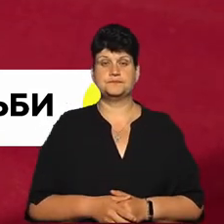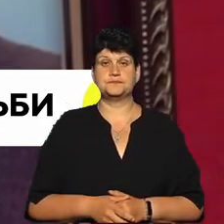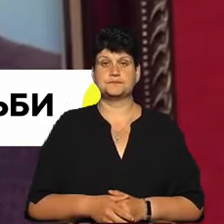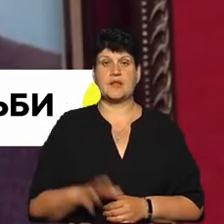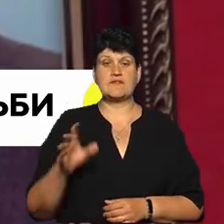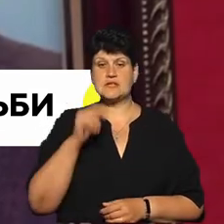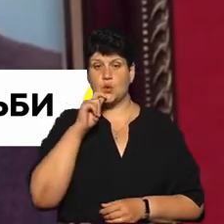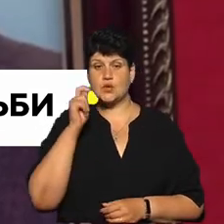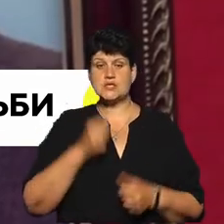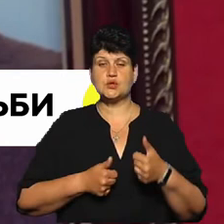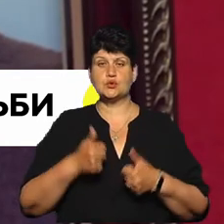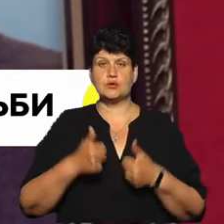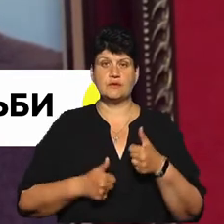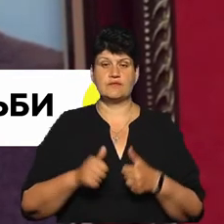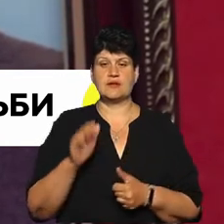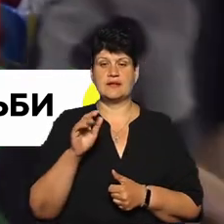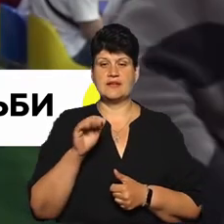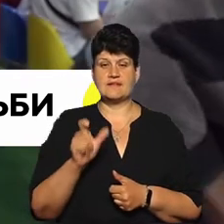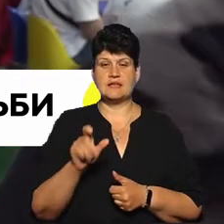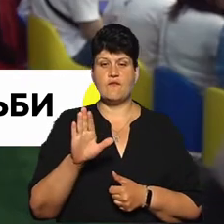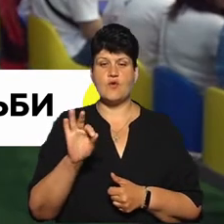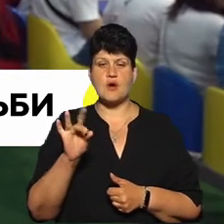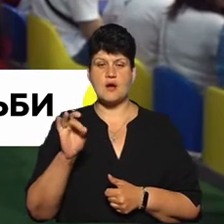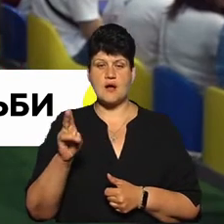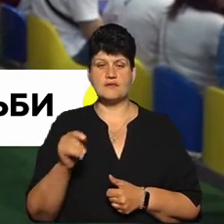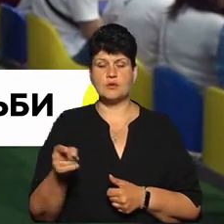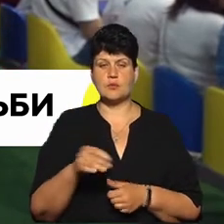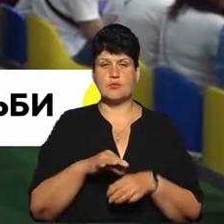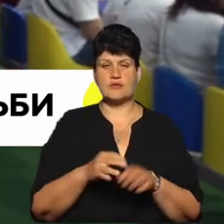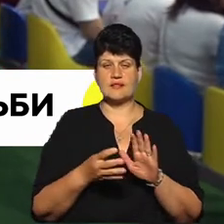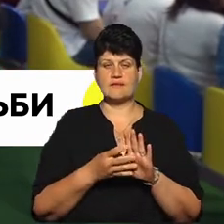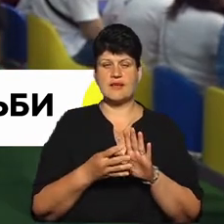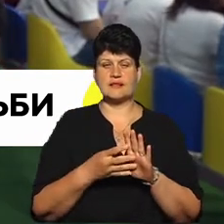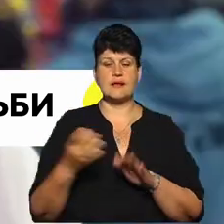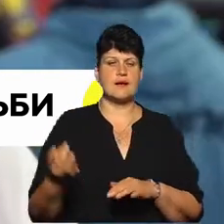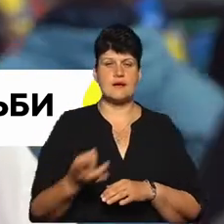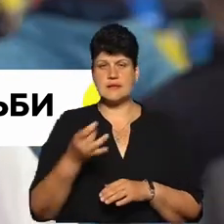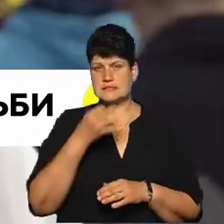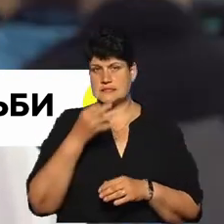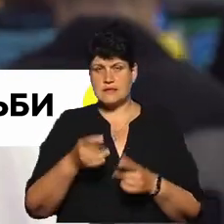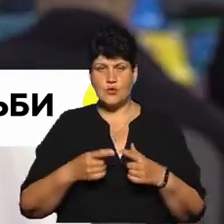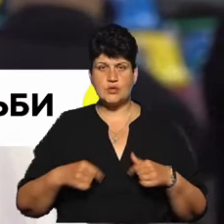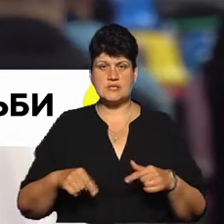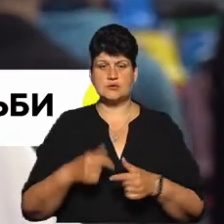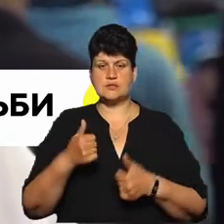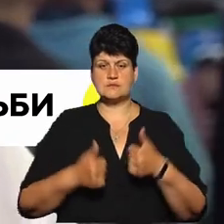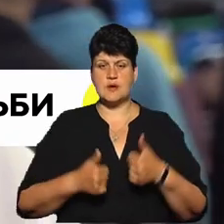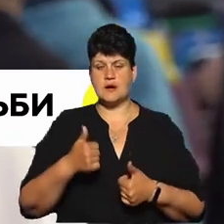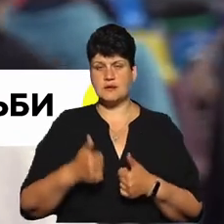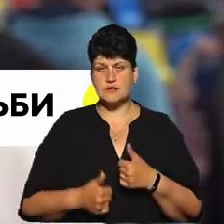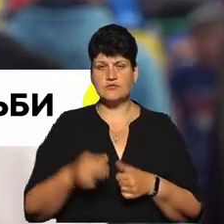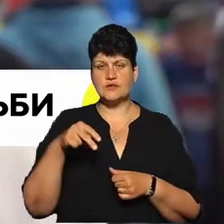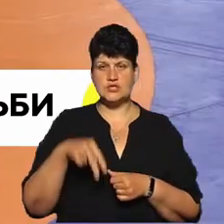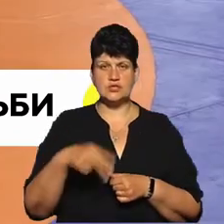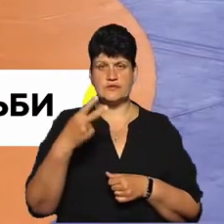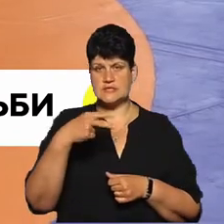пам'яті Євгена Вурка в Тернополі проводять вдев'яте, розповів організатор змагань Андрій Телебан. За його словами, у 2020-му його